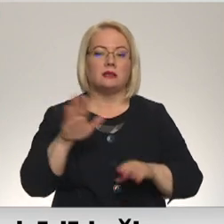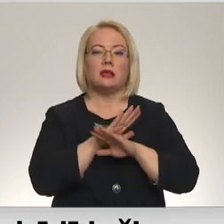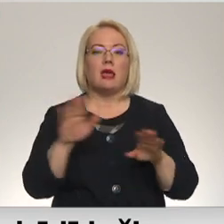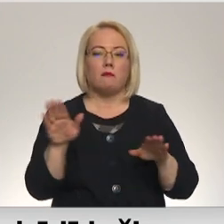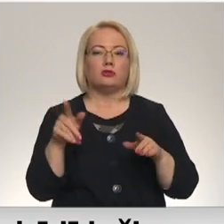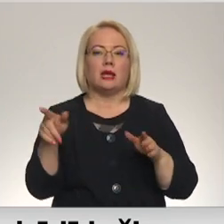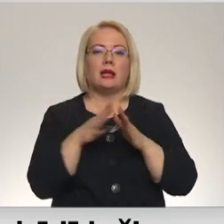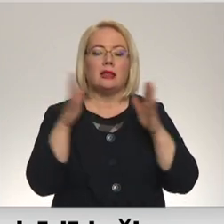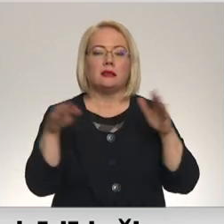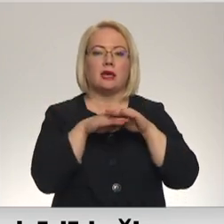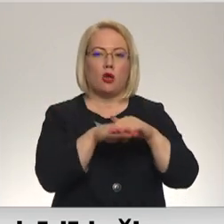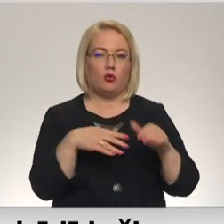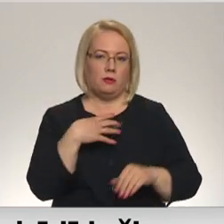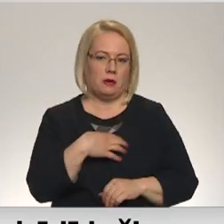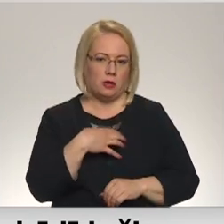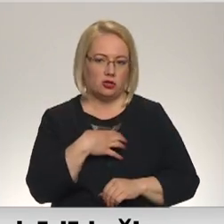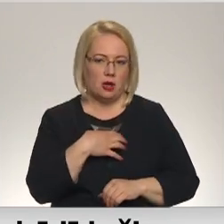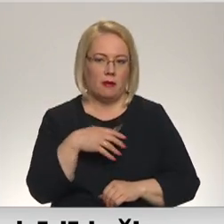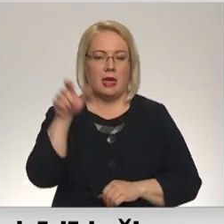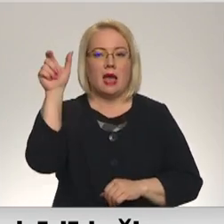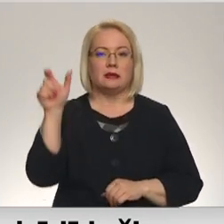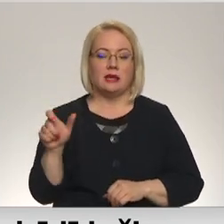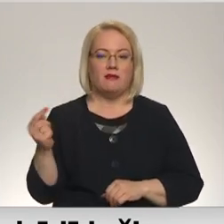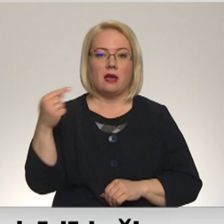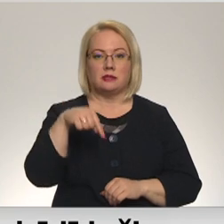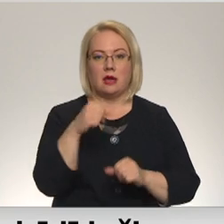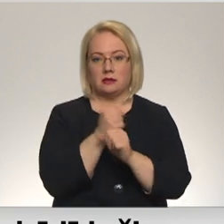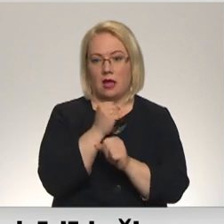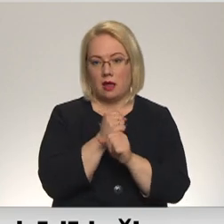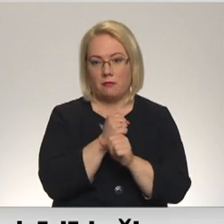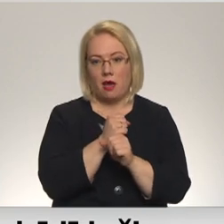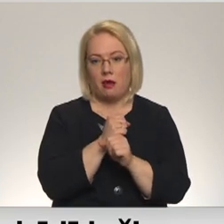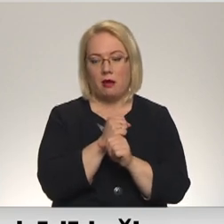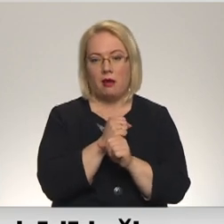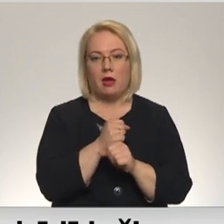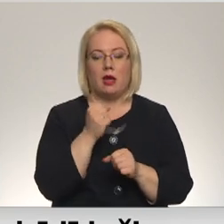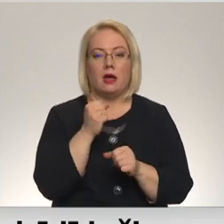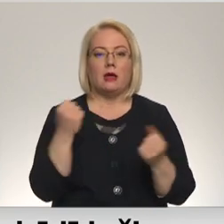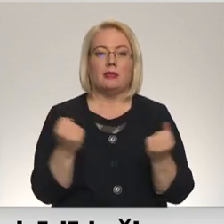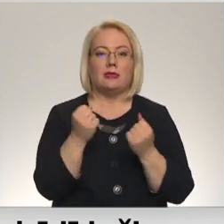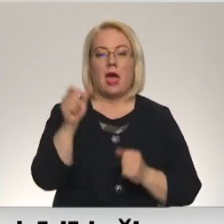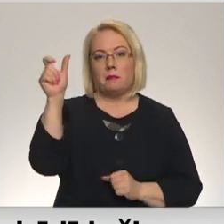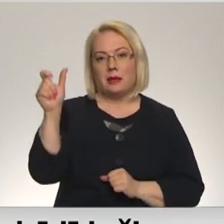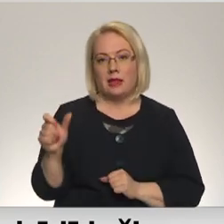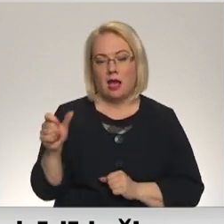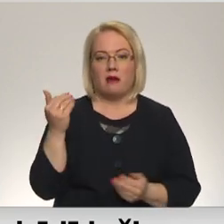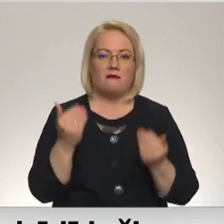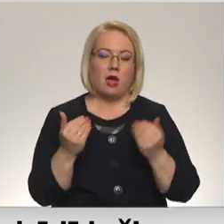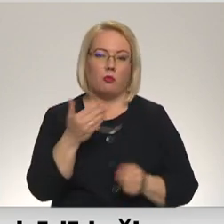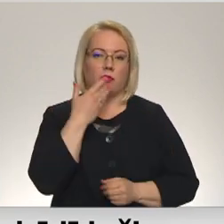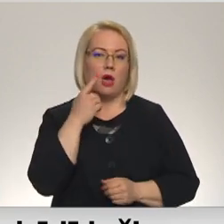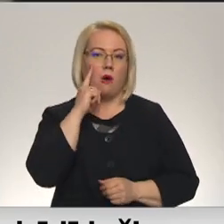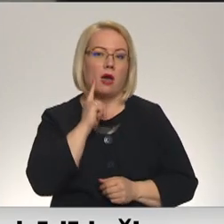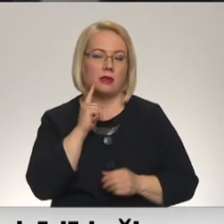ieguldījums nepieciešams. Cilvēks pavien ātrāk izies darbā, tas, teiksim tā, no darbņēmēja puses varbūt nav tas pats